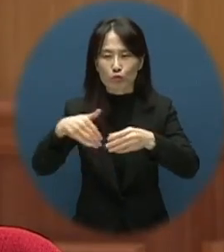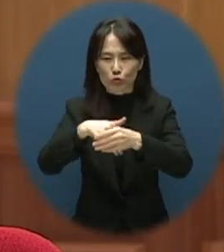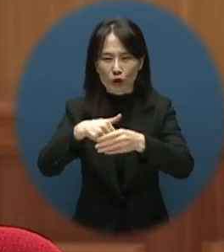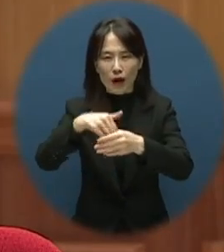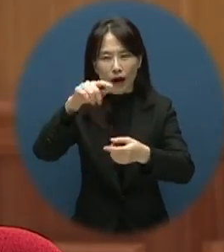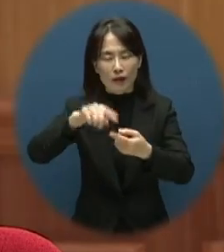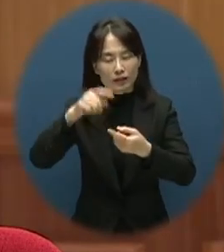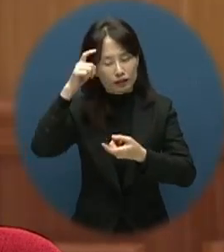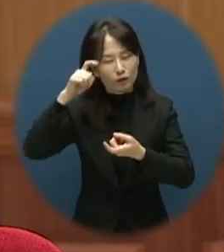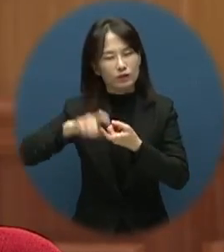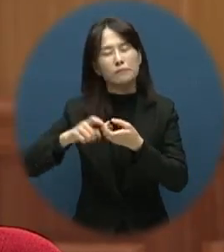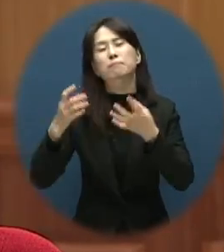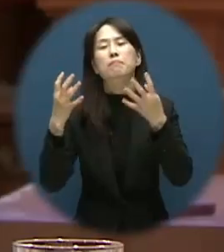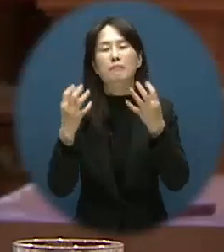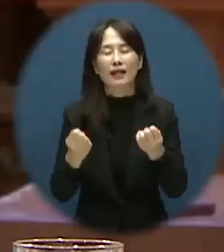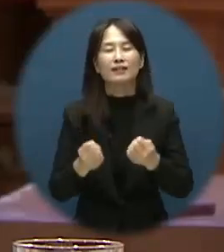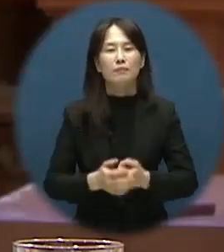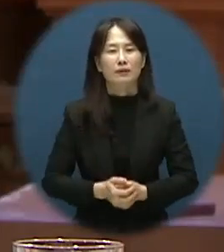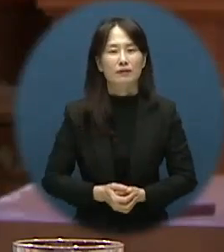있었어요. 그래서 불교.